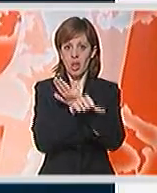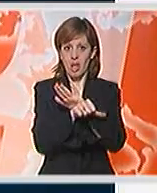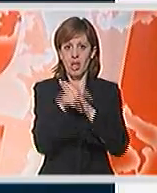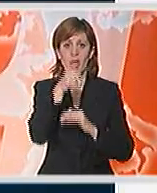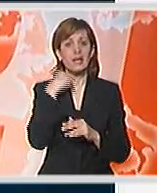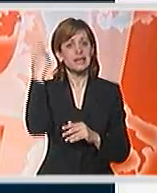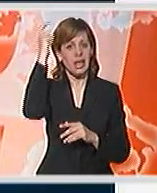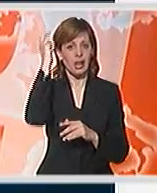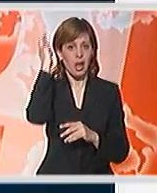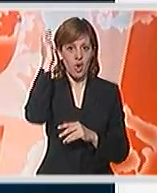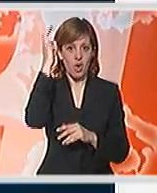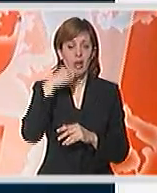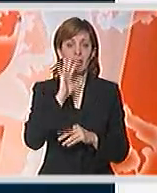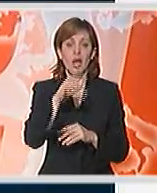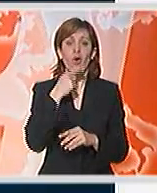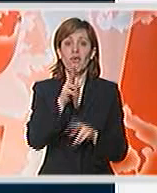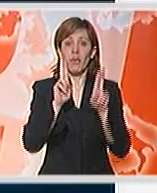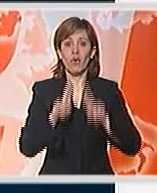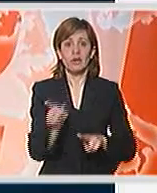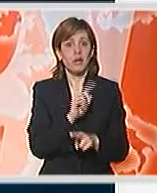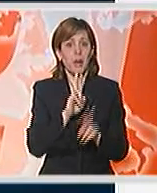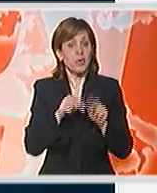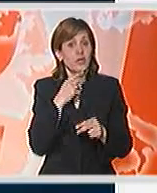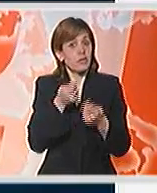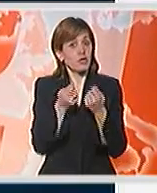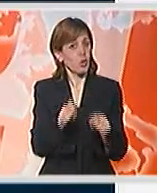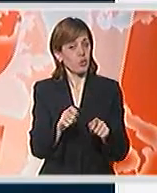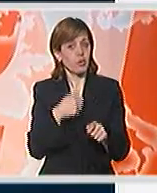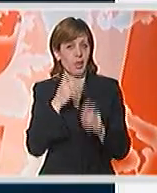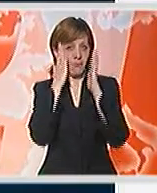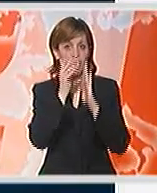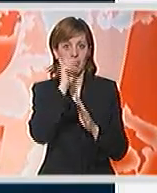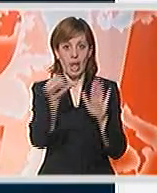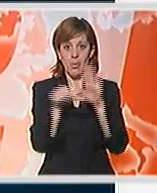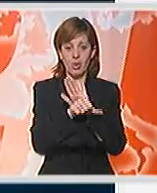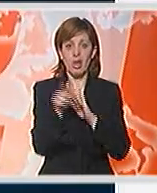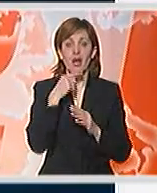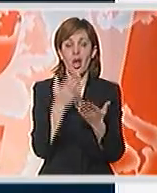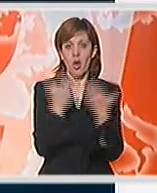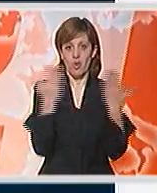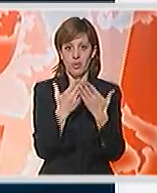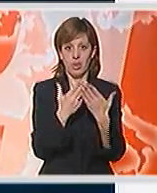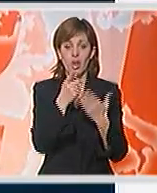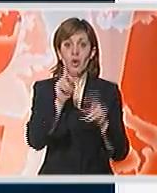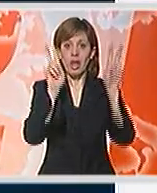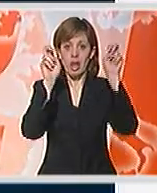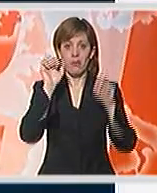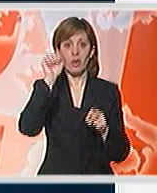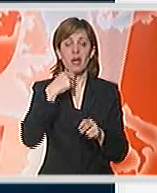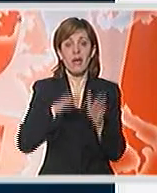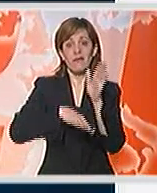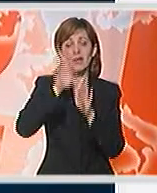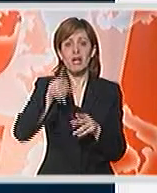području Crne Gore, tako da se ova mogućnost nikako ne može isključiti, rekao je Radisavljević za Pres. On je naveo da ima